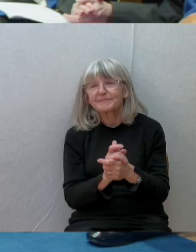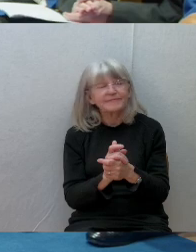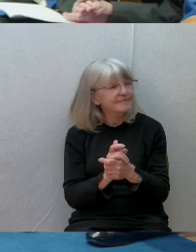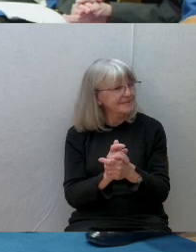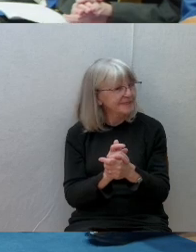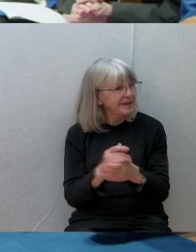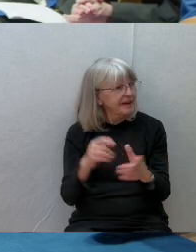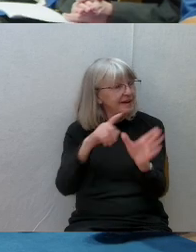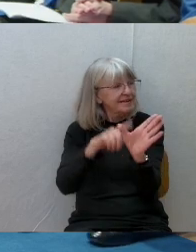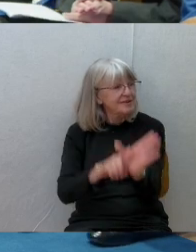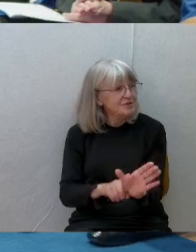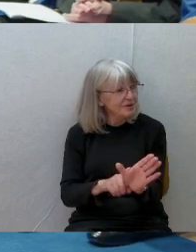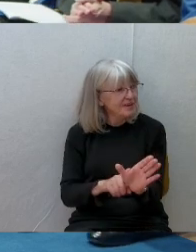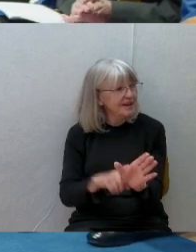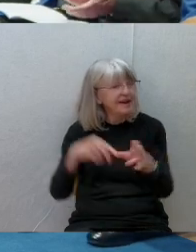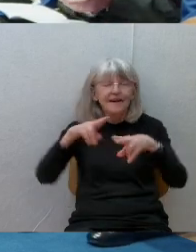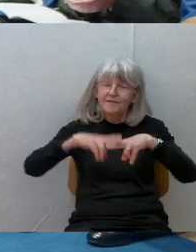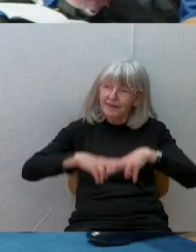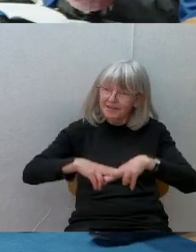Yatusala Kirutihan.